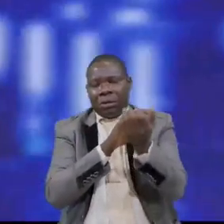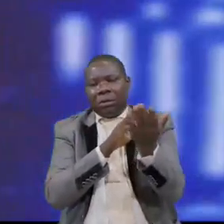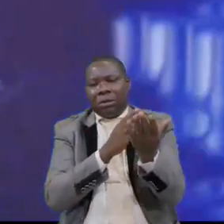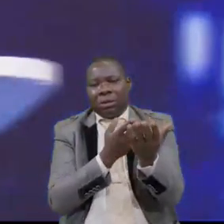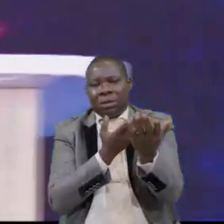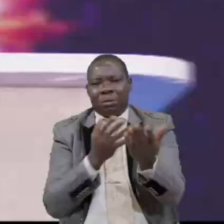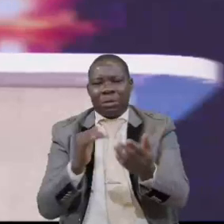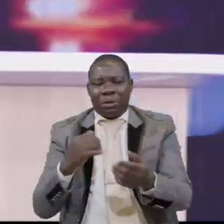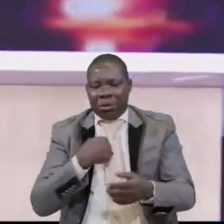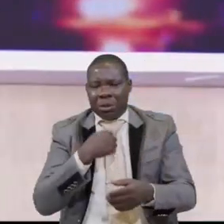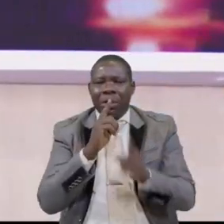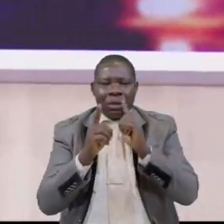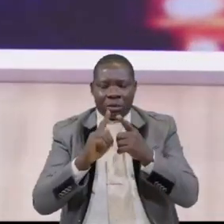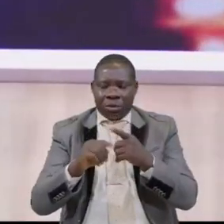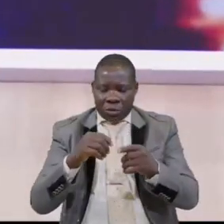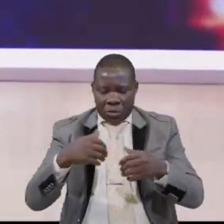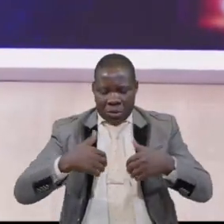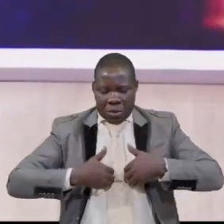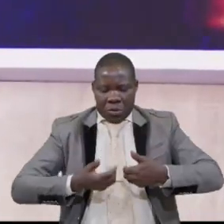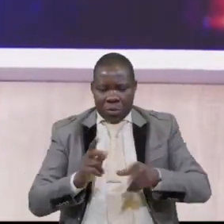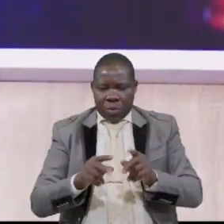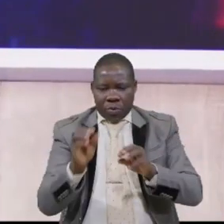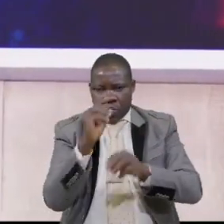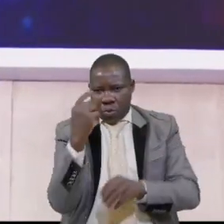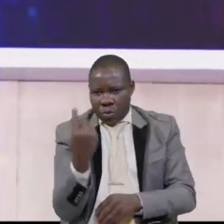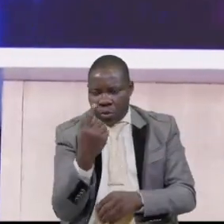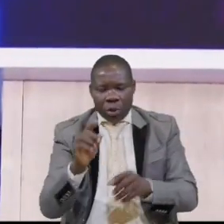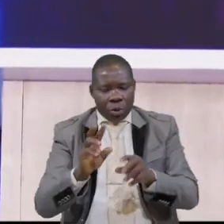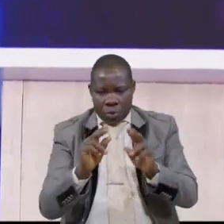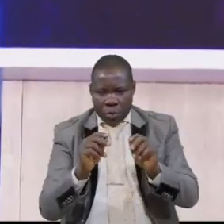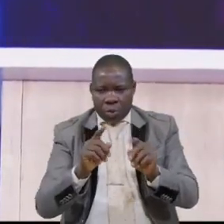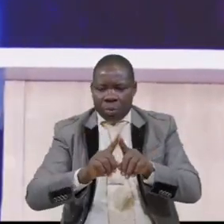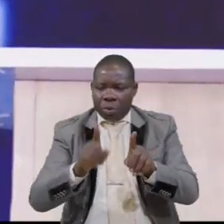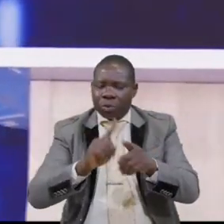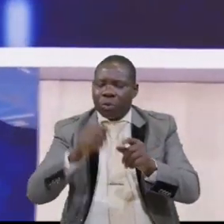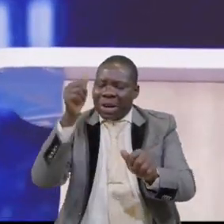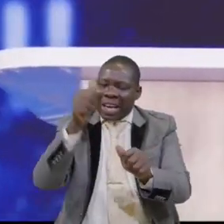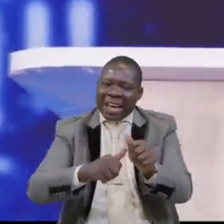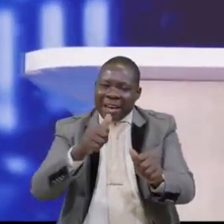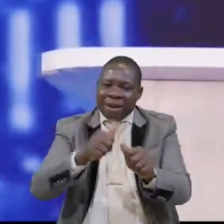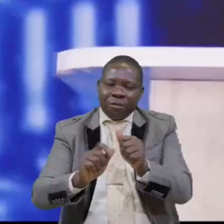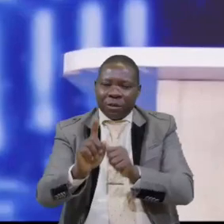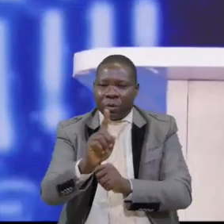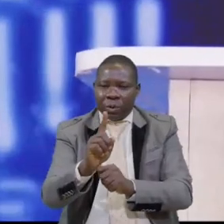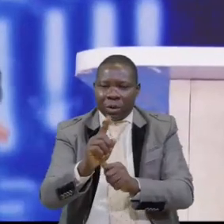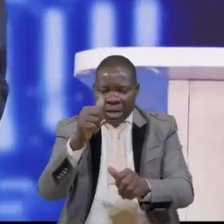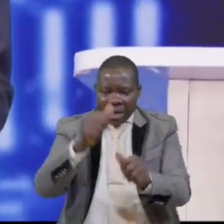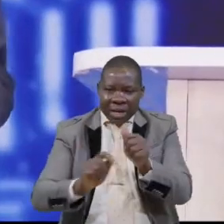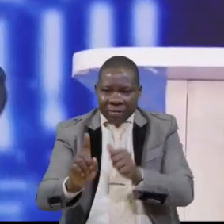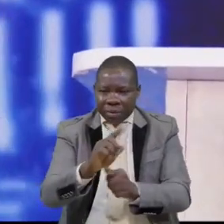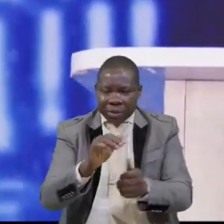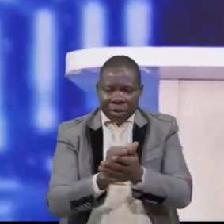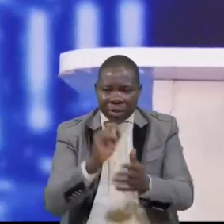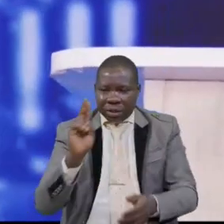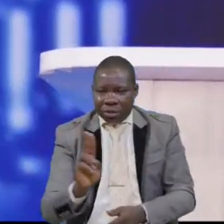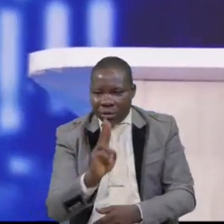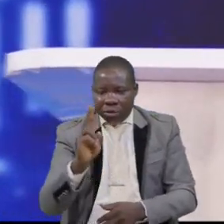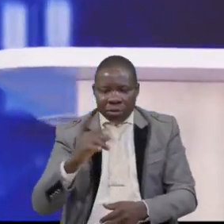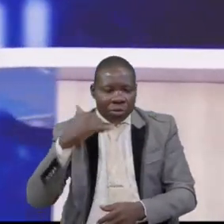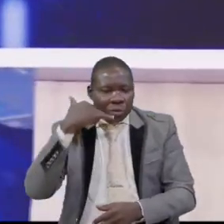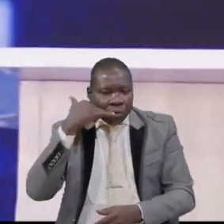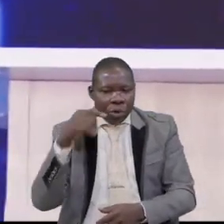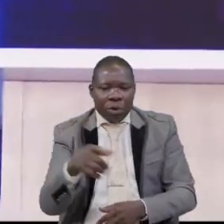adolescents. Je parle à tout le monde. Et chacun... Tous ceux qui utilisent le téléphone portable doivent